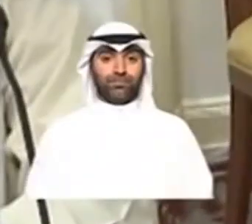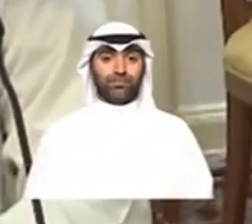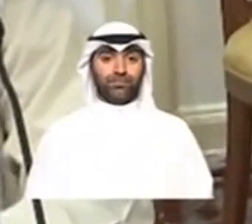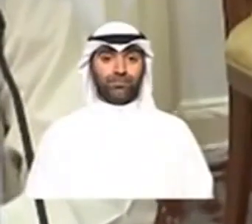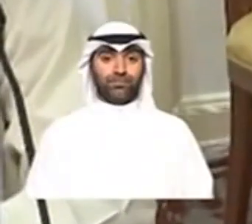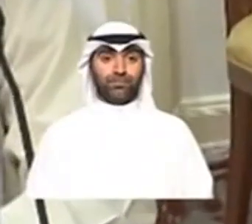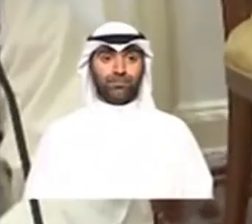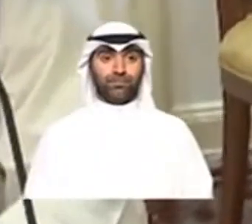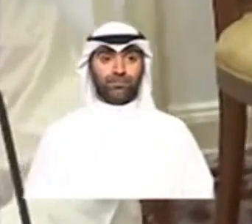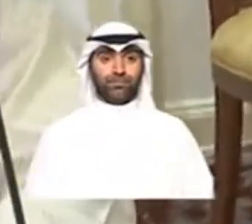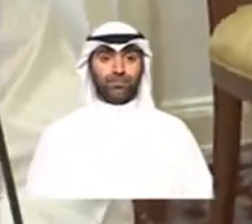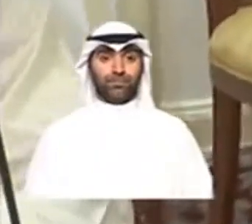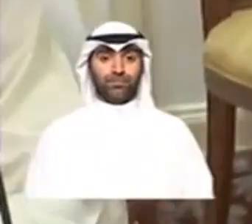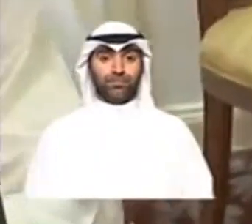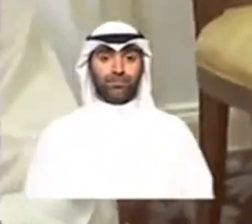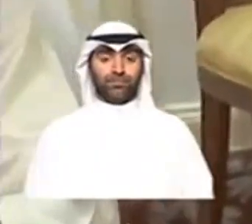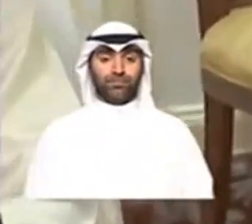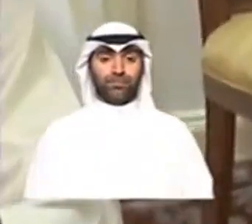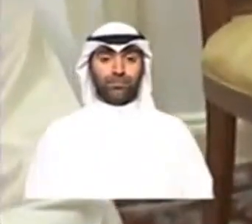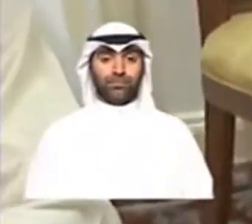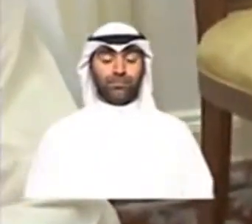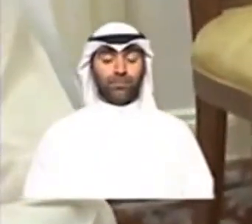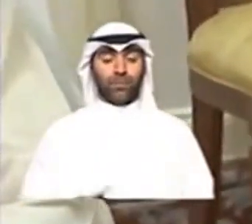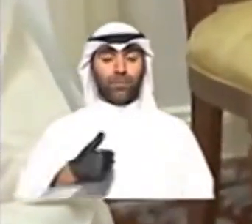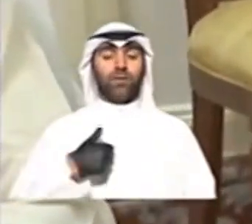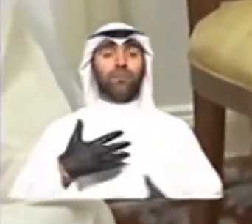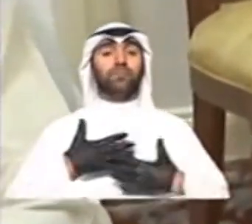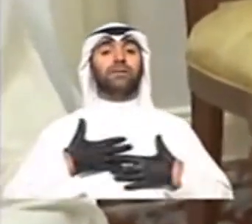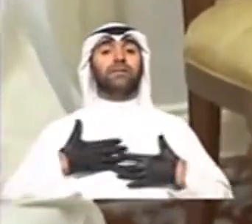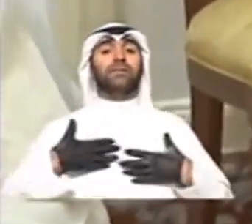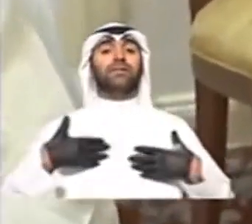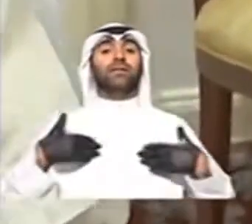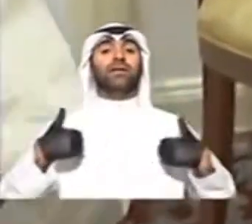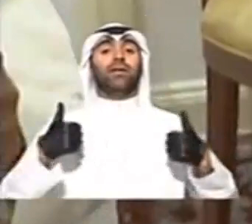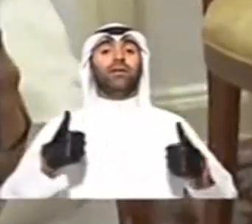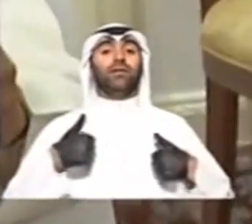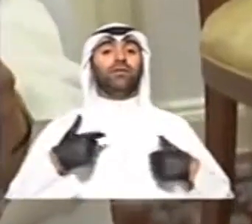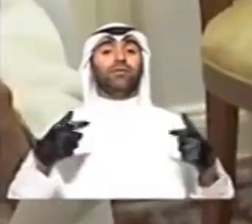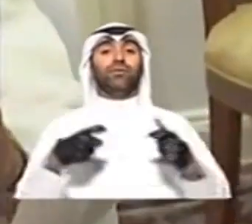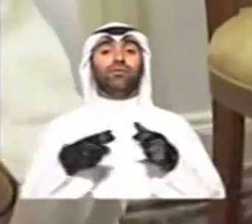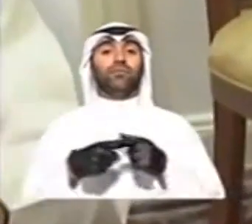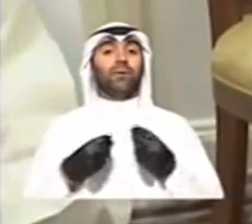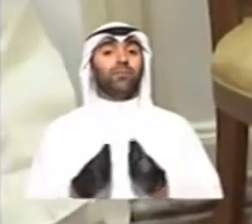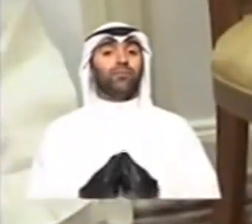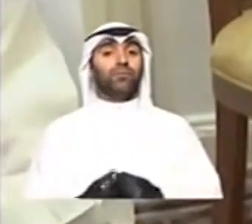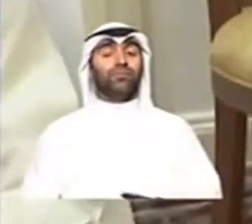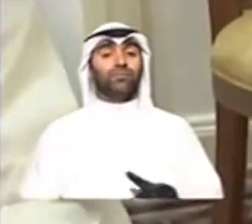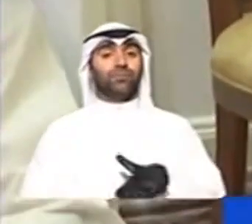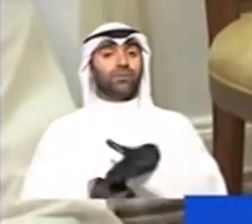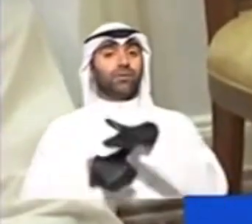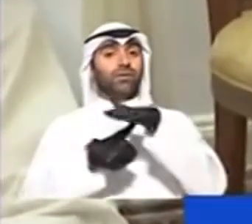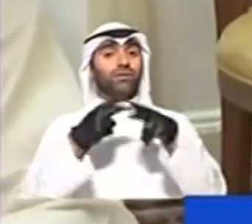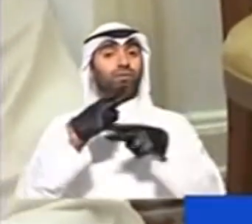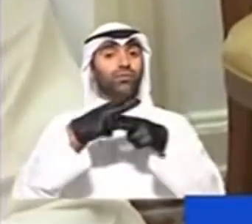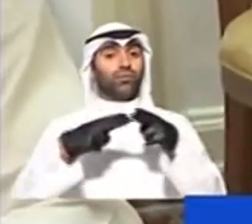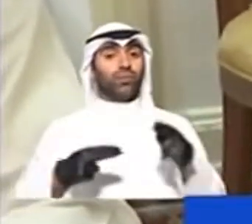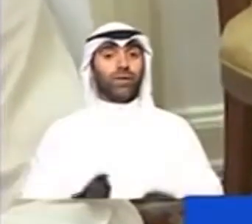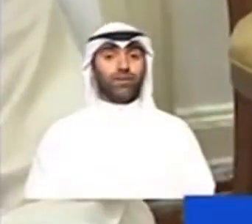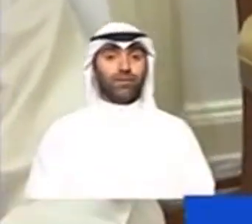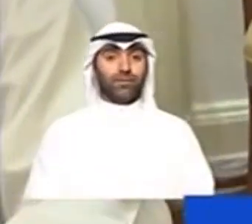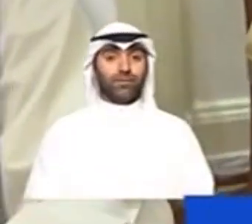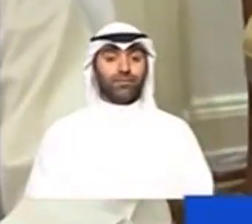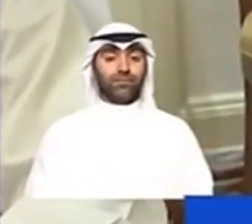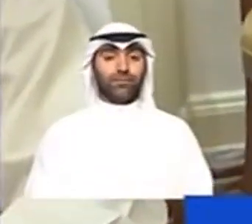يسعدنا ويشرفنا الاجتماع بسموكم في بيتكم، جعله الله عامرا بالأفراح والمسرات وبعيدا عن